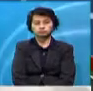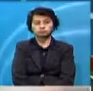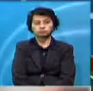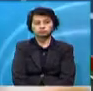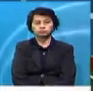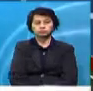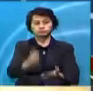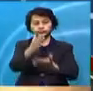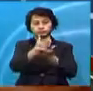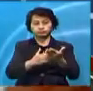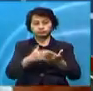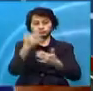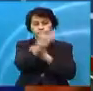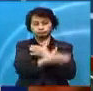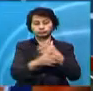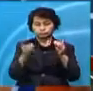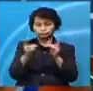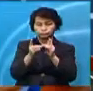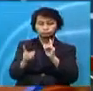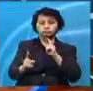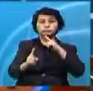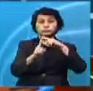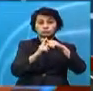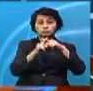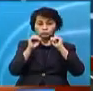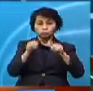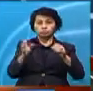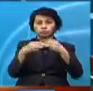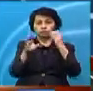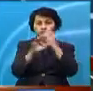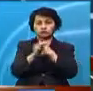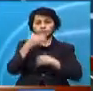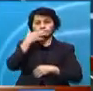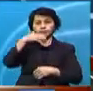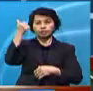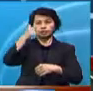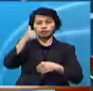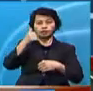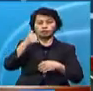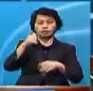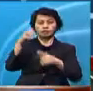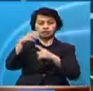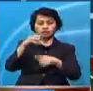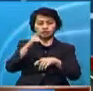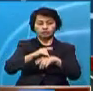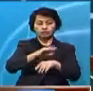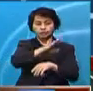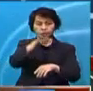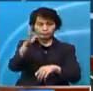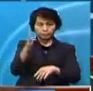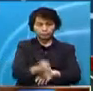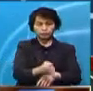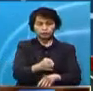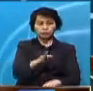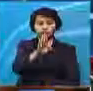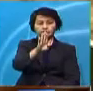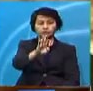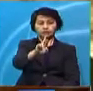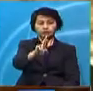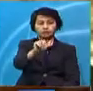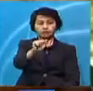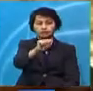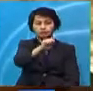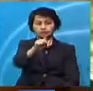Sementara itu, beberapa atlet negara yang ditemui positif mampu memberikan cabaran terbaik pada temasya di Brazil itu nanti.